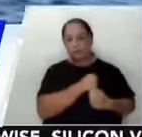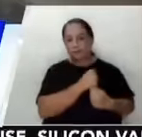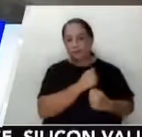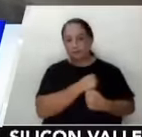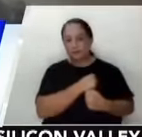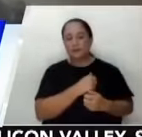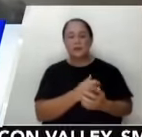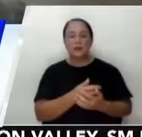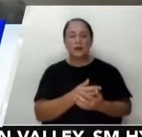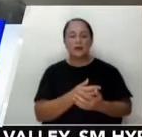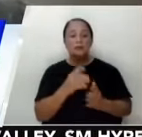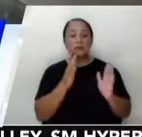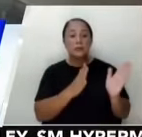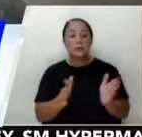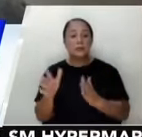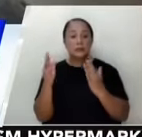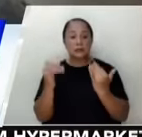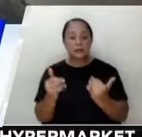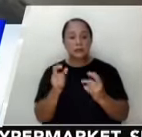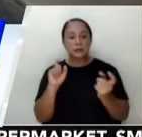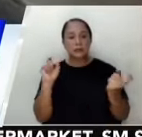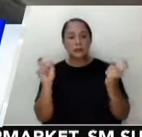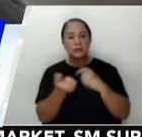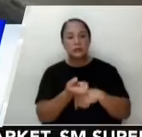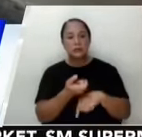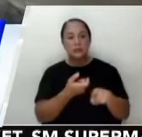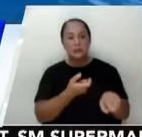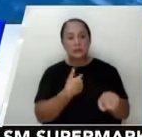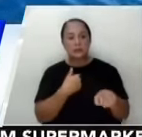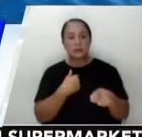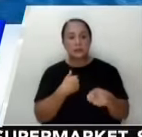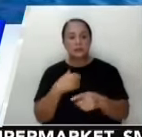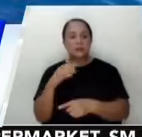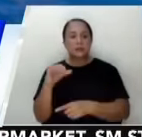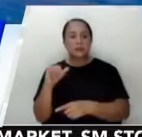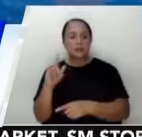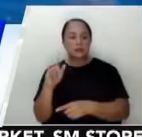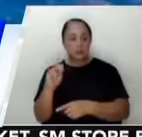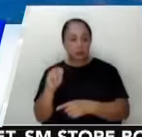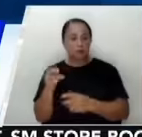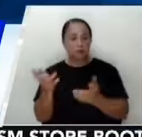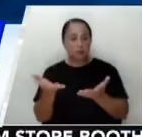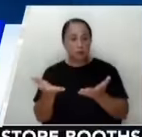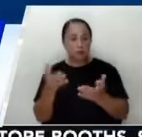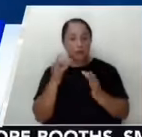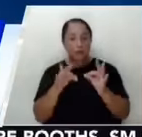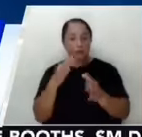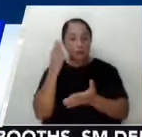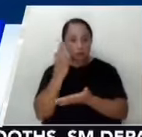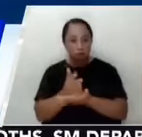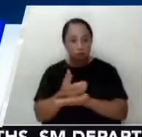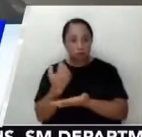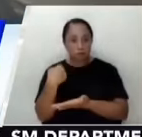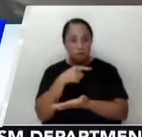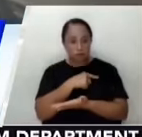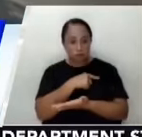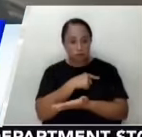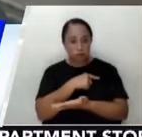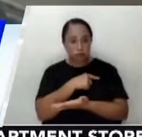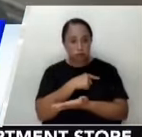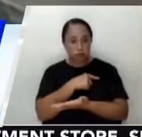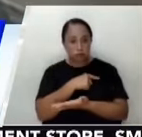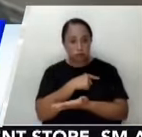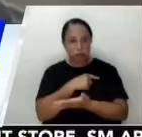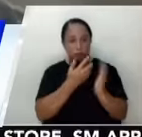ngayon, convert our presence there into a civilian presence. Pag hininto tayo from bringing in materials,